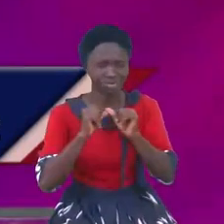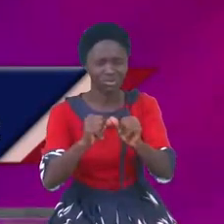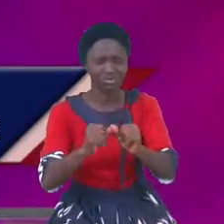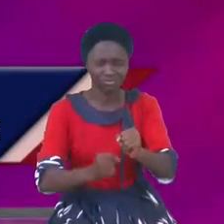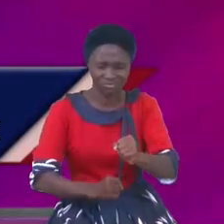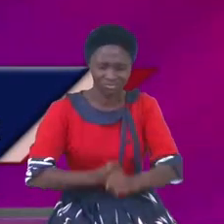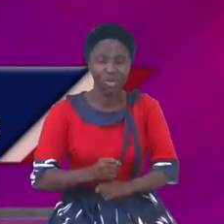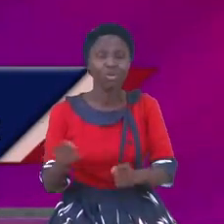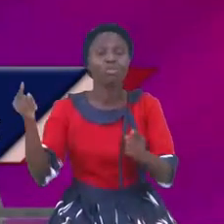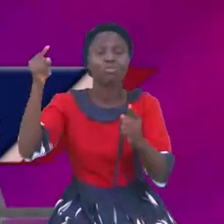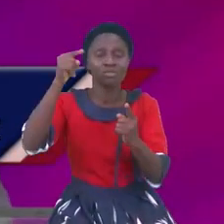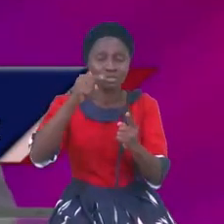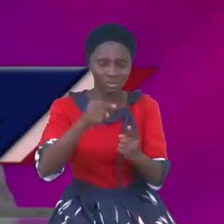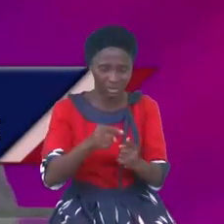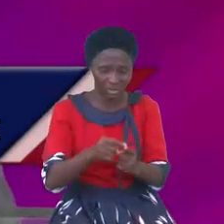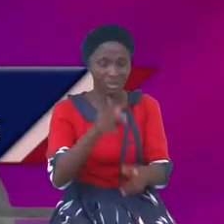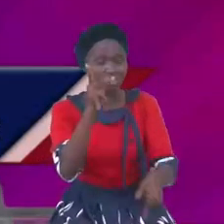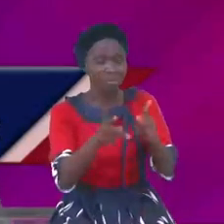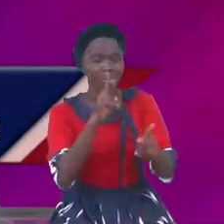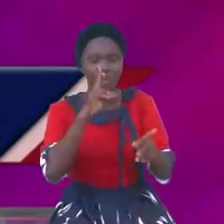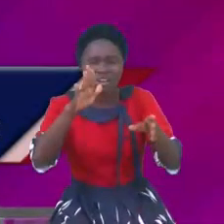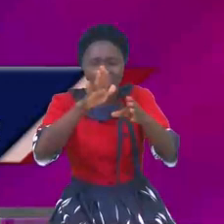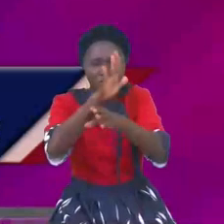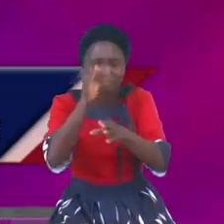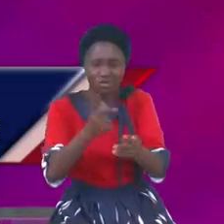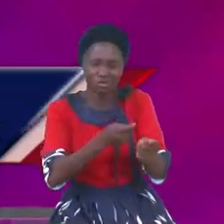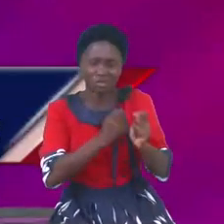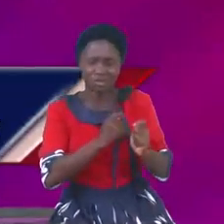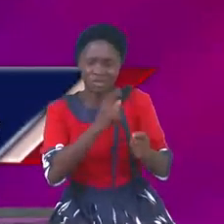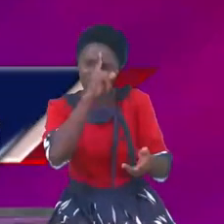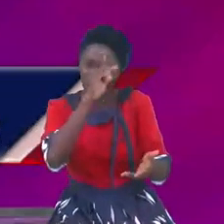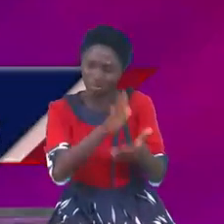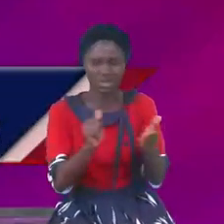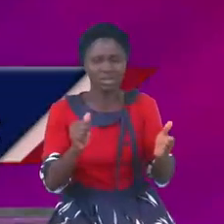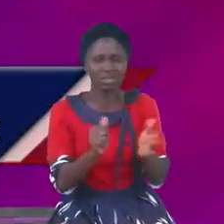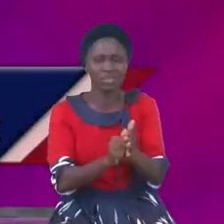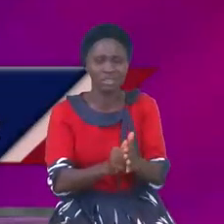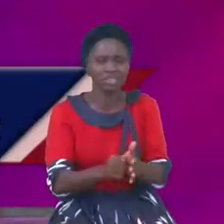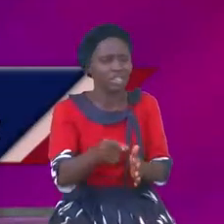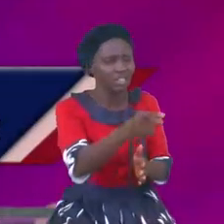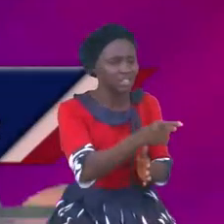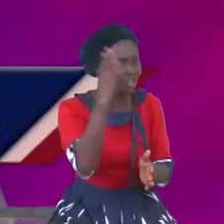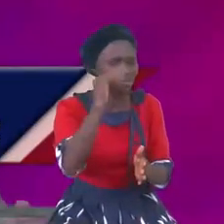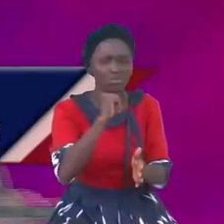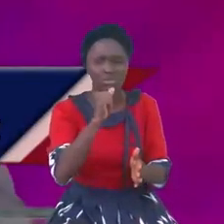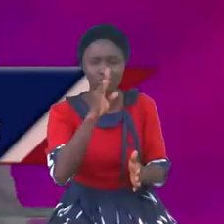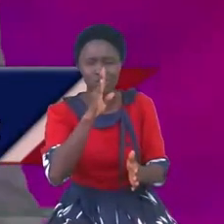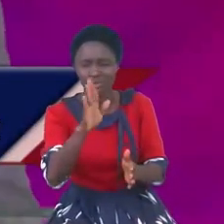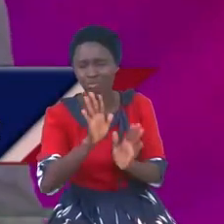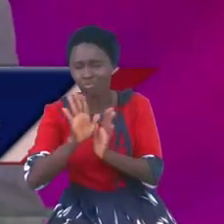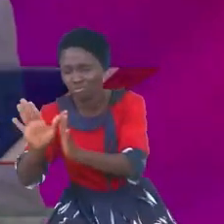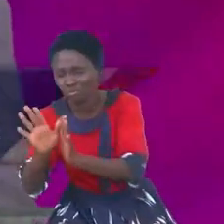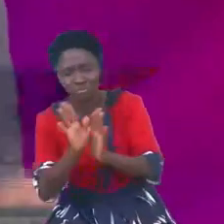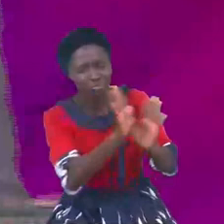que tu œuvres, que tu pries jusqu'à ce que les disciples soient affermis, qu'il y ait la stabilité en eux, qu'ils ne soient pas ballottés